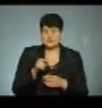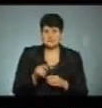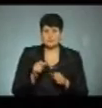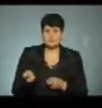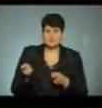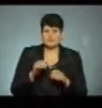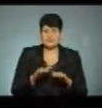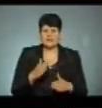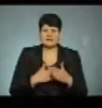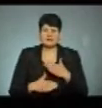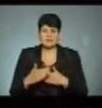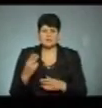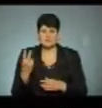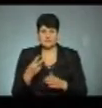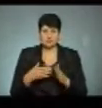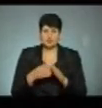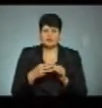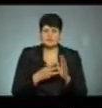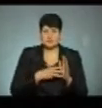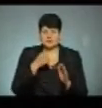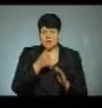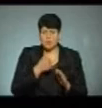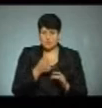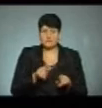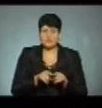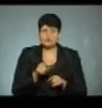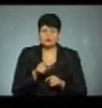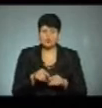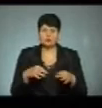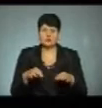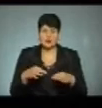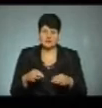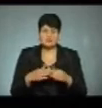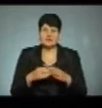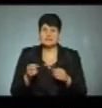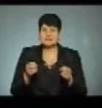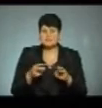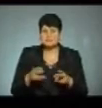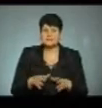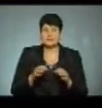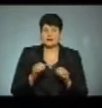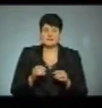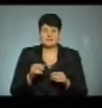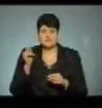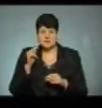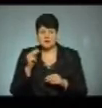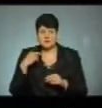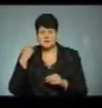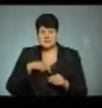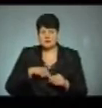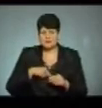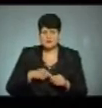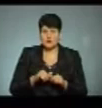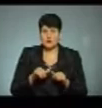перевозити дітей з інвалідністю від 2 до 18 років. Також у цьому транспорті фахівці інклюзивно-ресурсного центру вивчатимуть